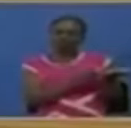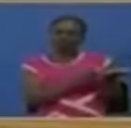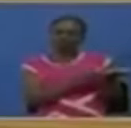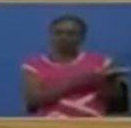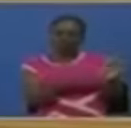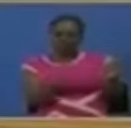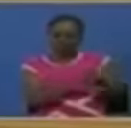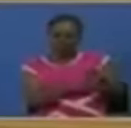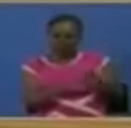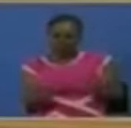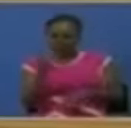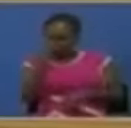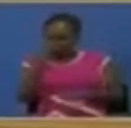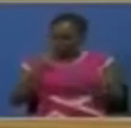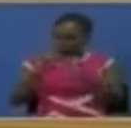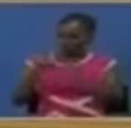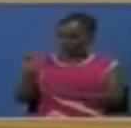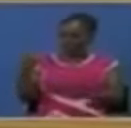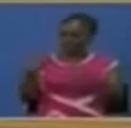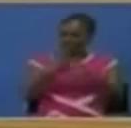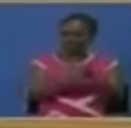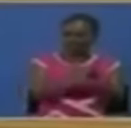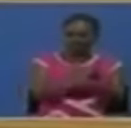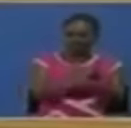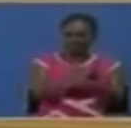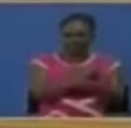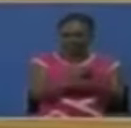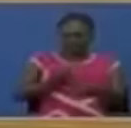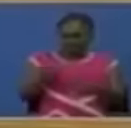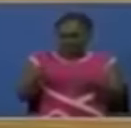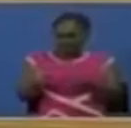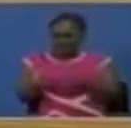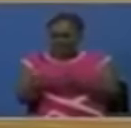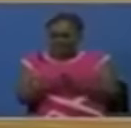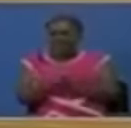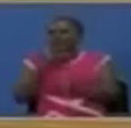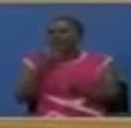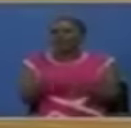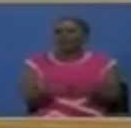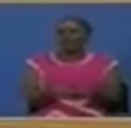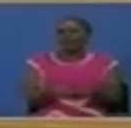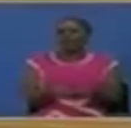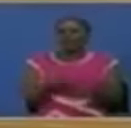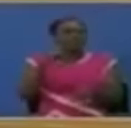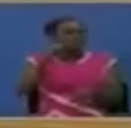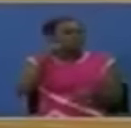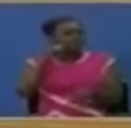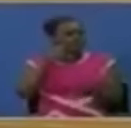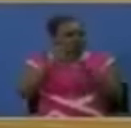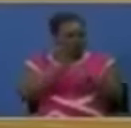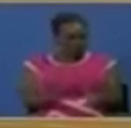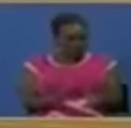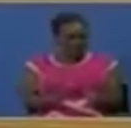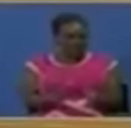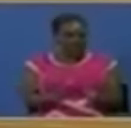huku naibu rais William Ruto akiwafunza wa Kenya tofauti baina ya dada na kaka. Mwanahabari Lofty Matambo amelivaa